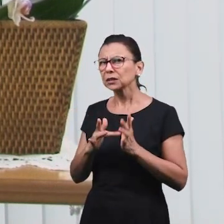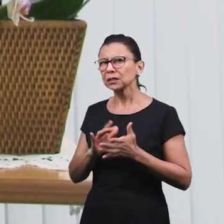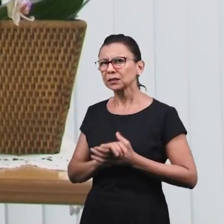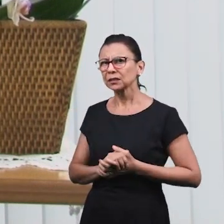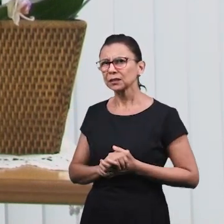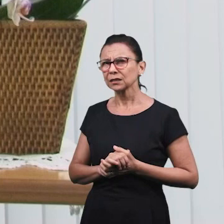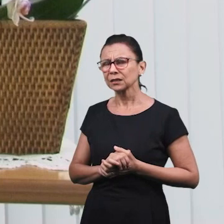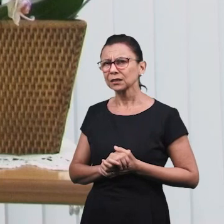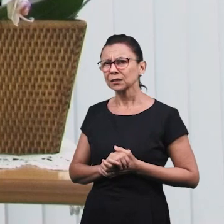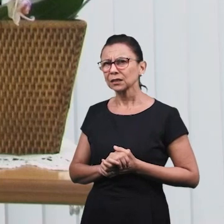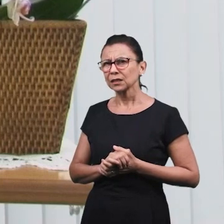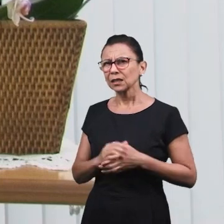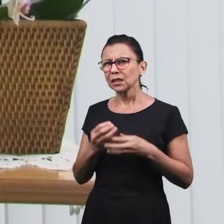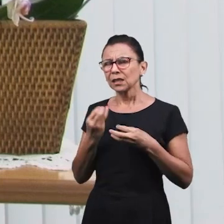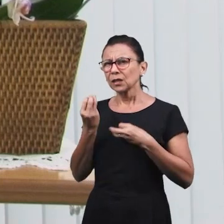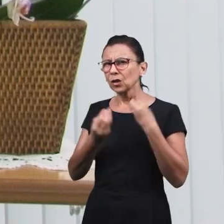prière